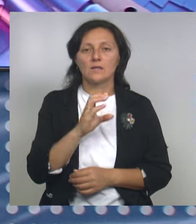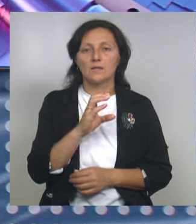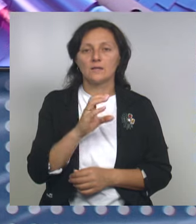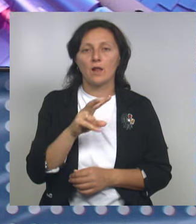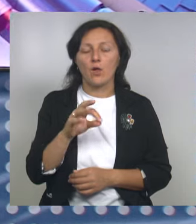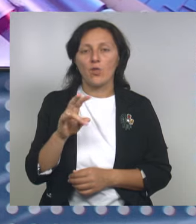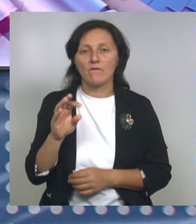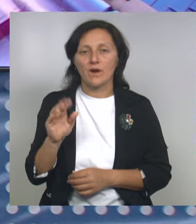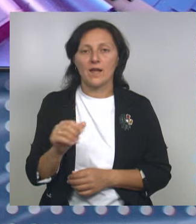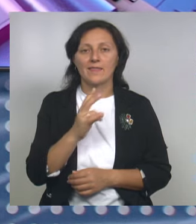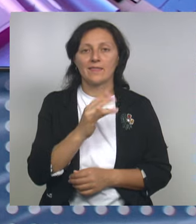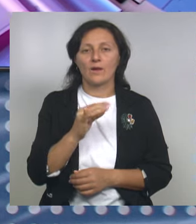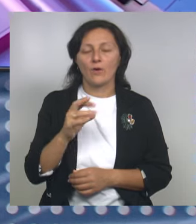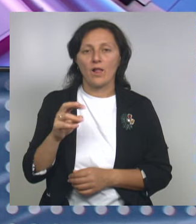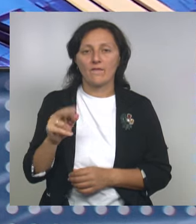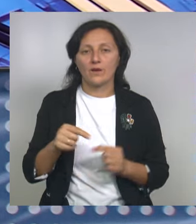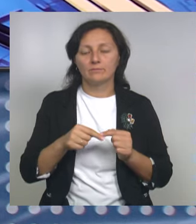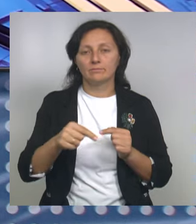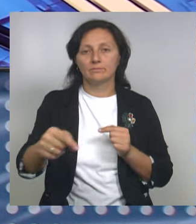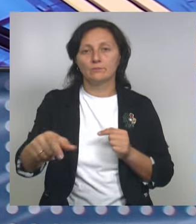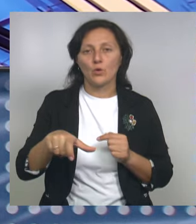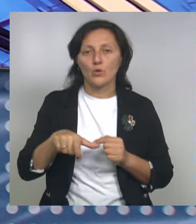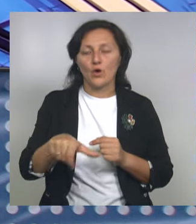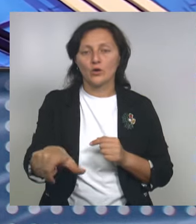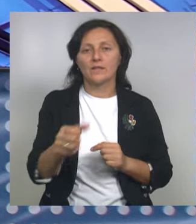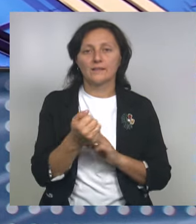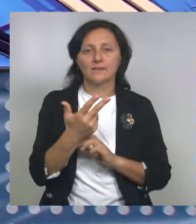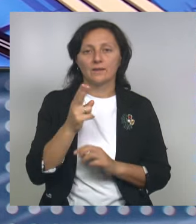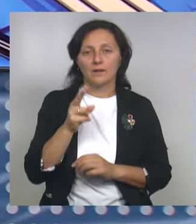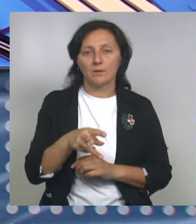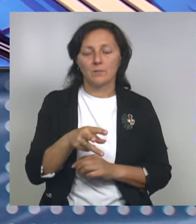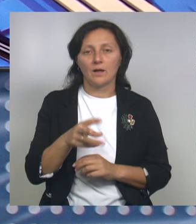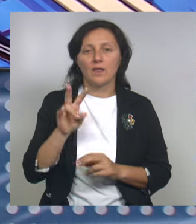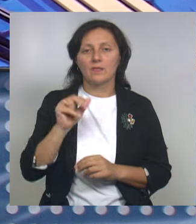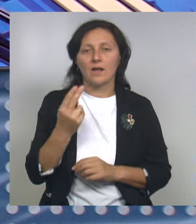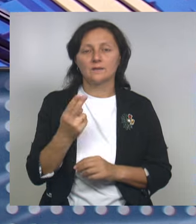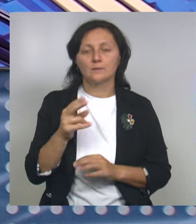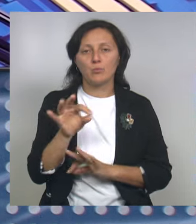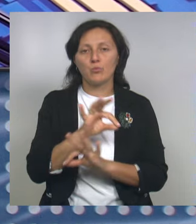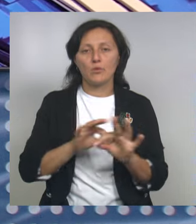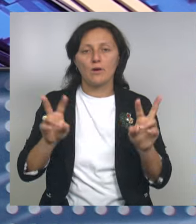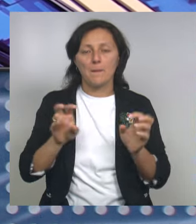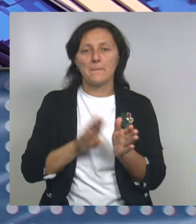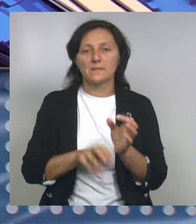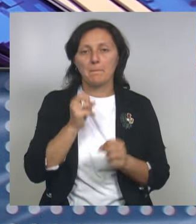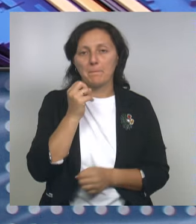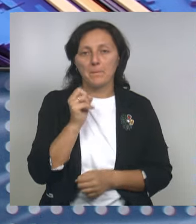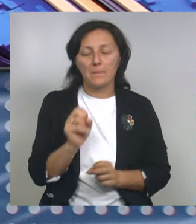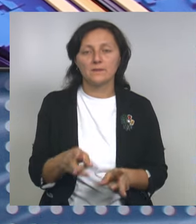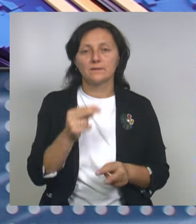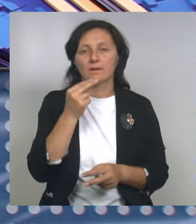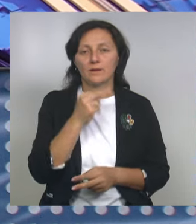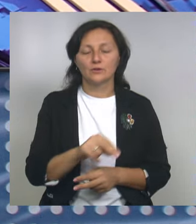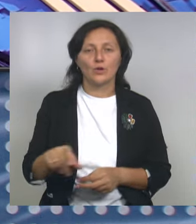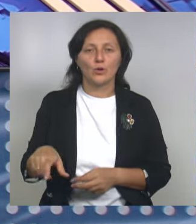Львовку. Общая протяженность трассы – 13 километров. Работы ведут в рамках нацпроекта «Безопасные качественные дороги». Замену